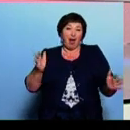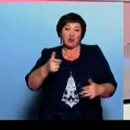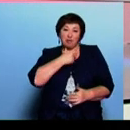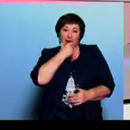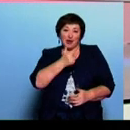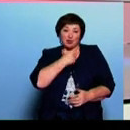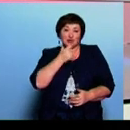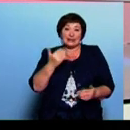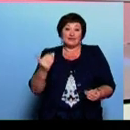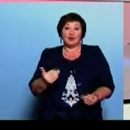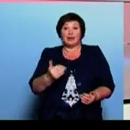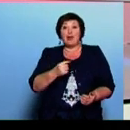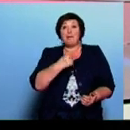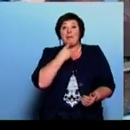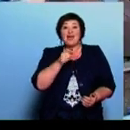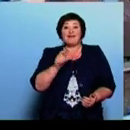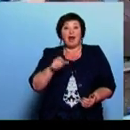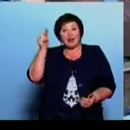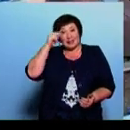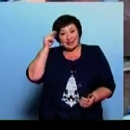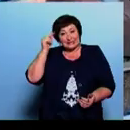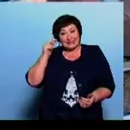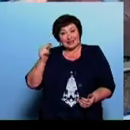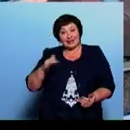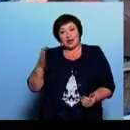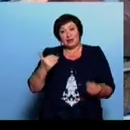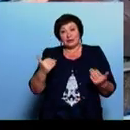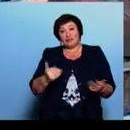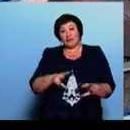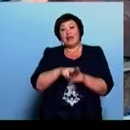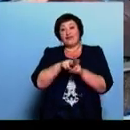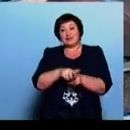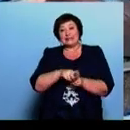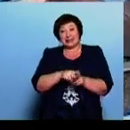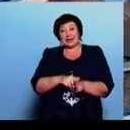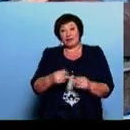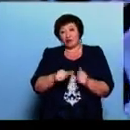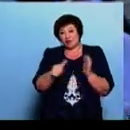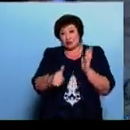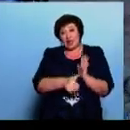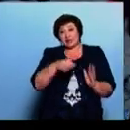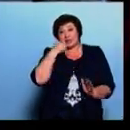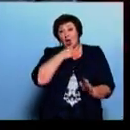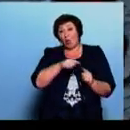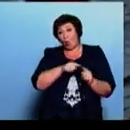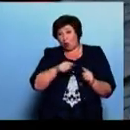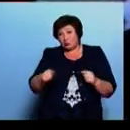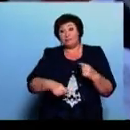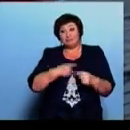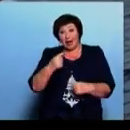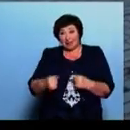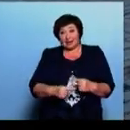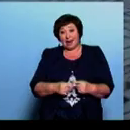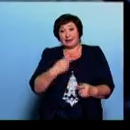цирковые представления для первоклассников. Автобусы с детьми едут со всей республики. Цирк в подарок этой традиции уже 16 лет. В этом